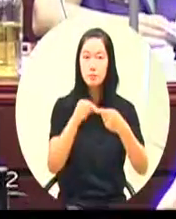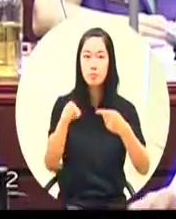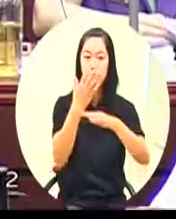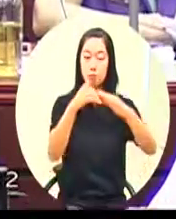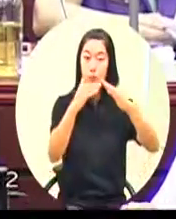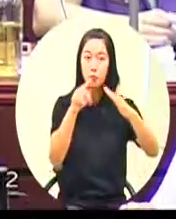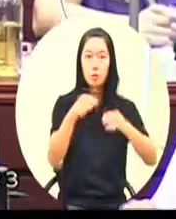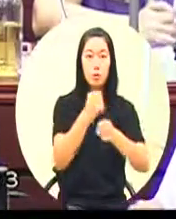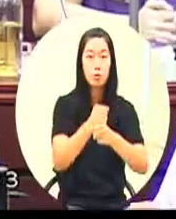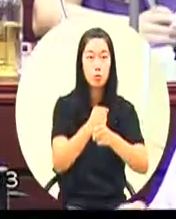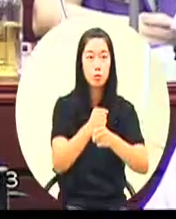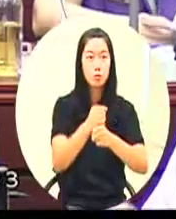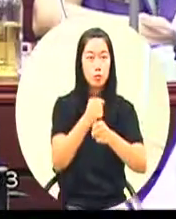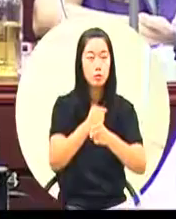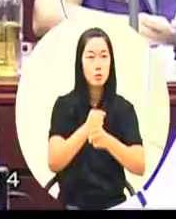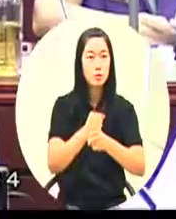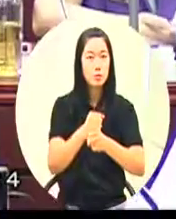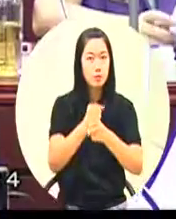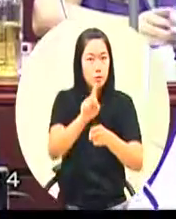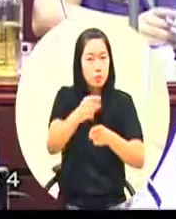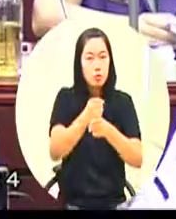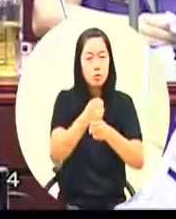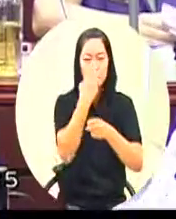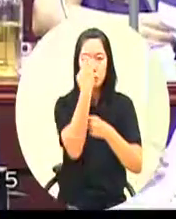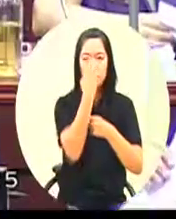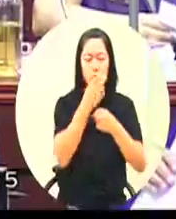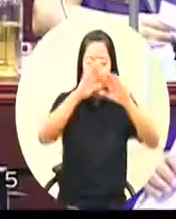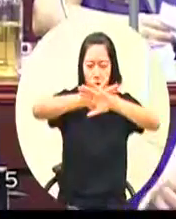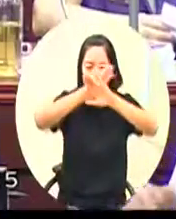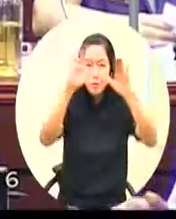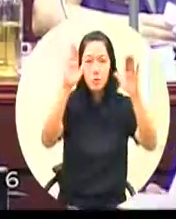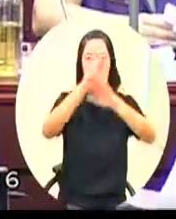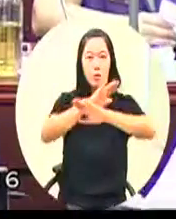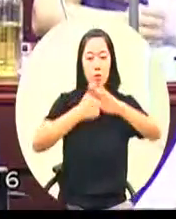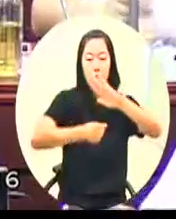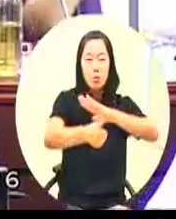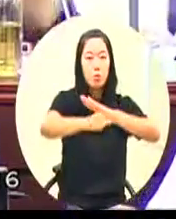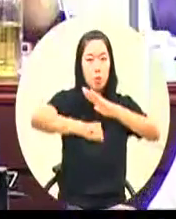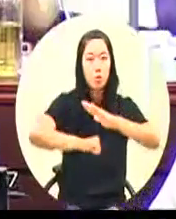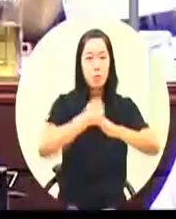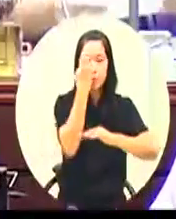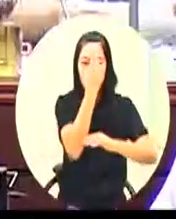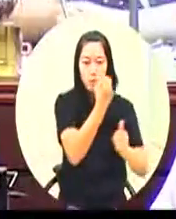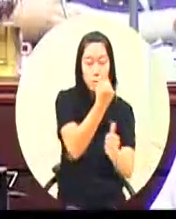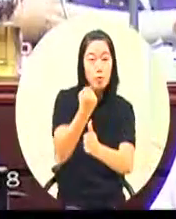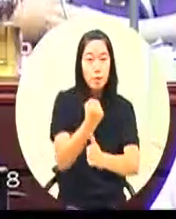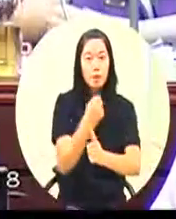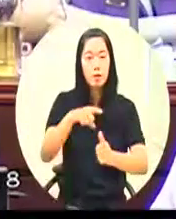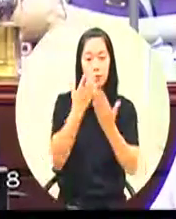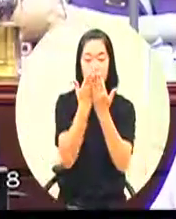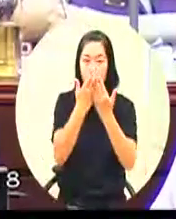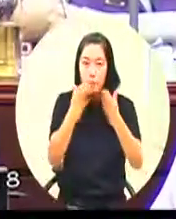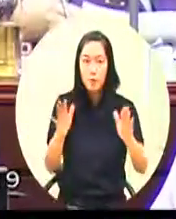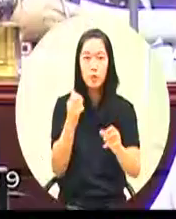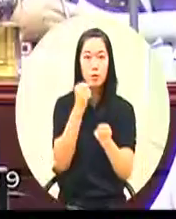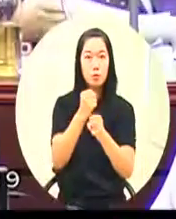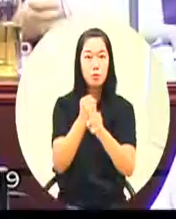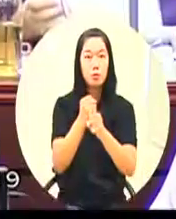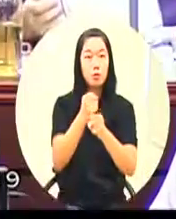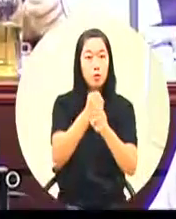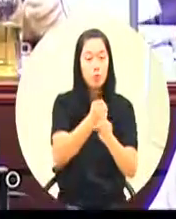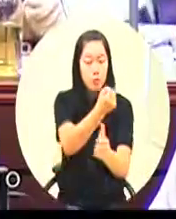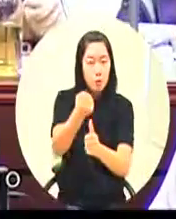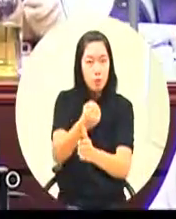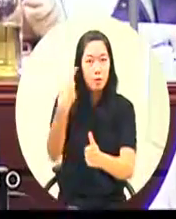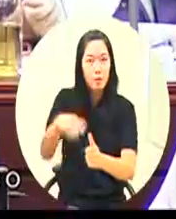就做了晨间的一个管制，把尽量把学生移到中间，然后放学后的一个管制，然后动员社区妈妈